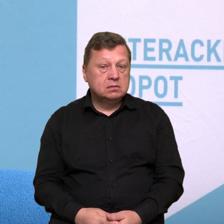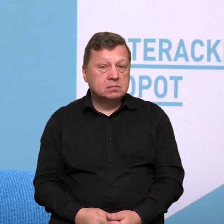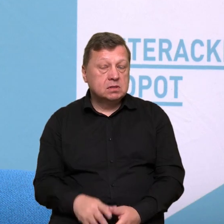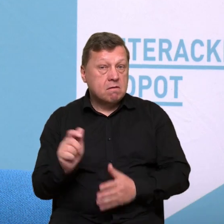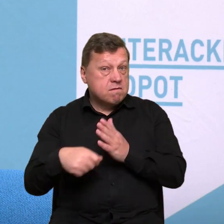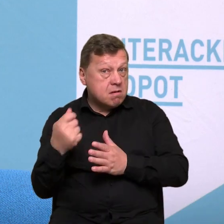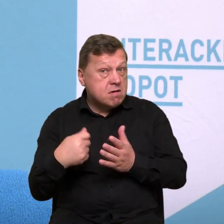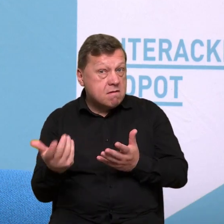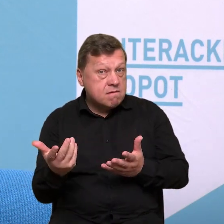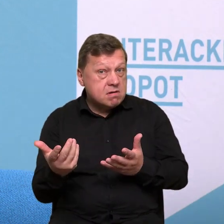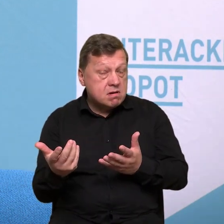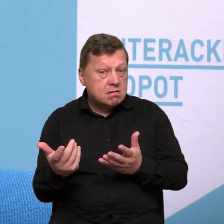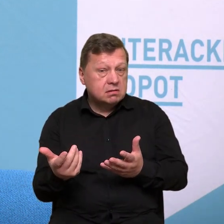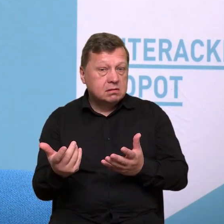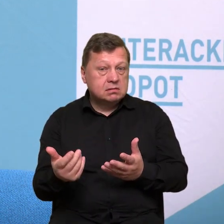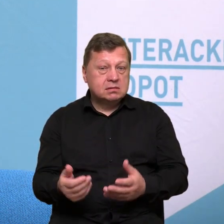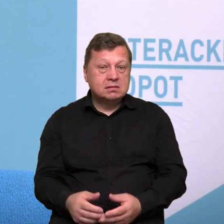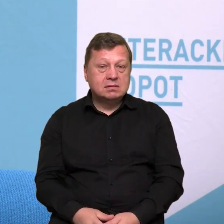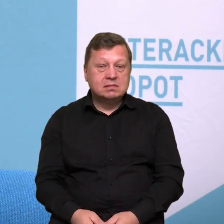twórczynią filmową.